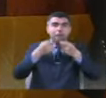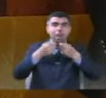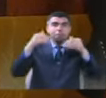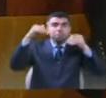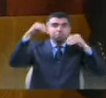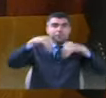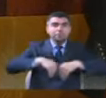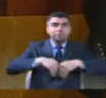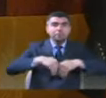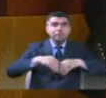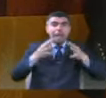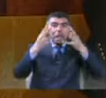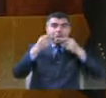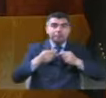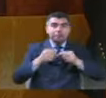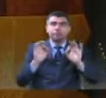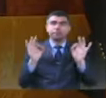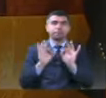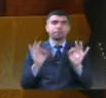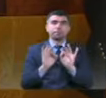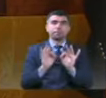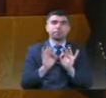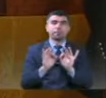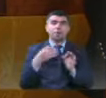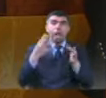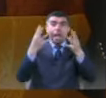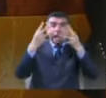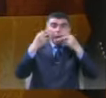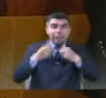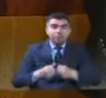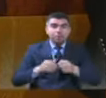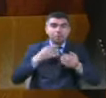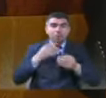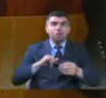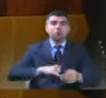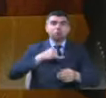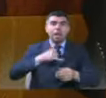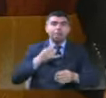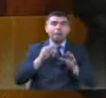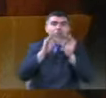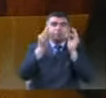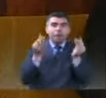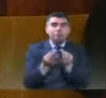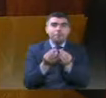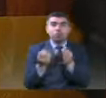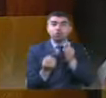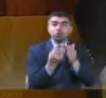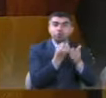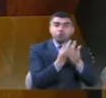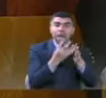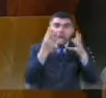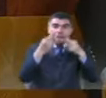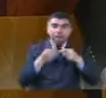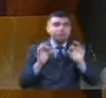في خطابكم. ليست لكم أيضا حصيلة في السكن الموعد للفئات الشابة والأسر الحديثة التكوين. ليست لكم